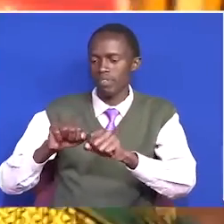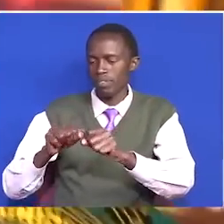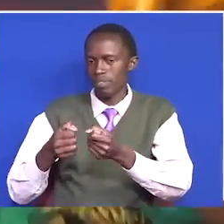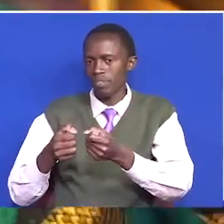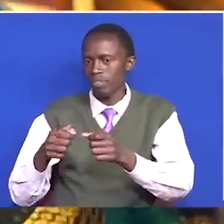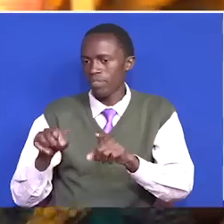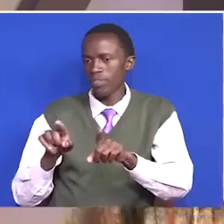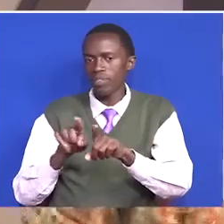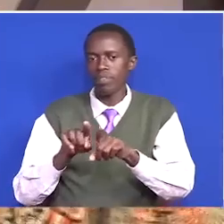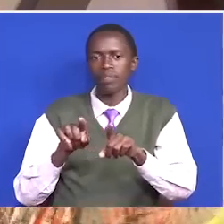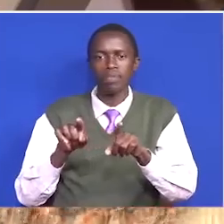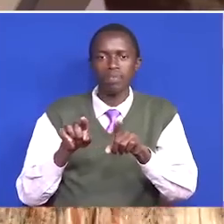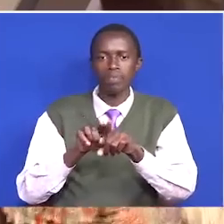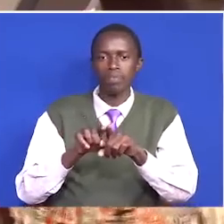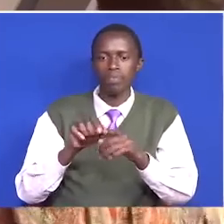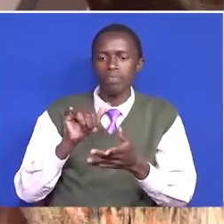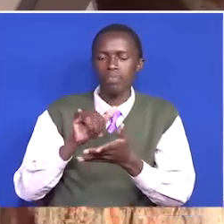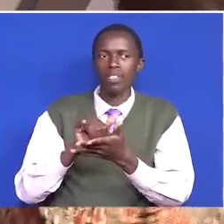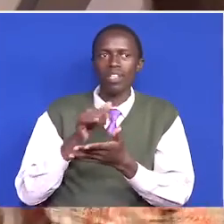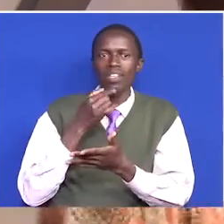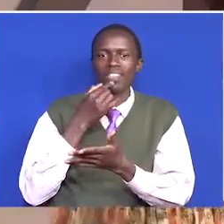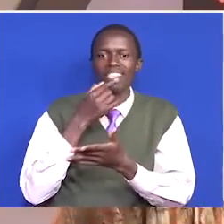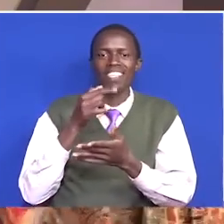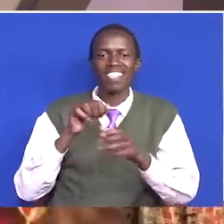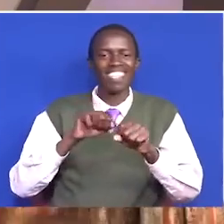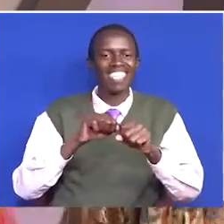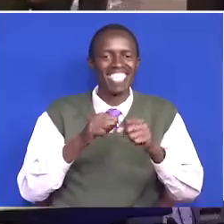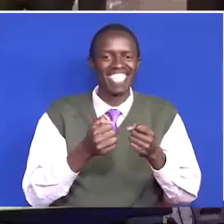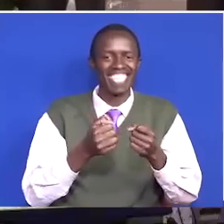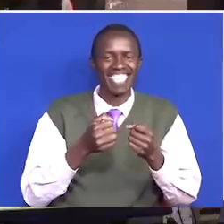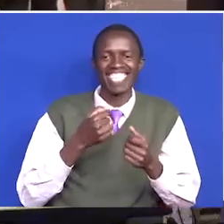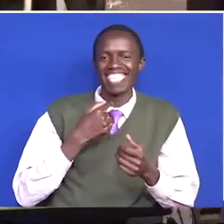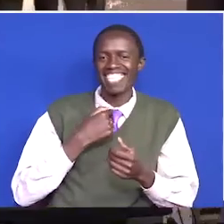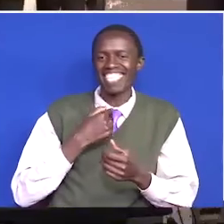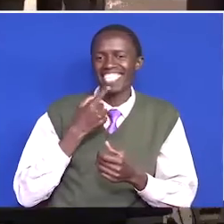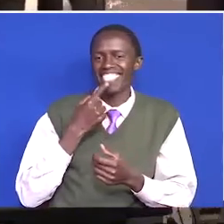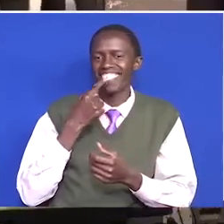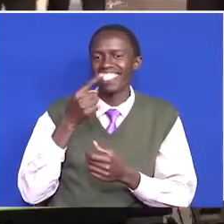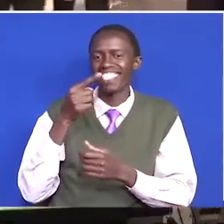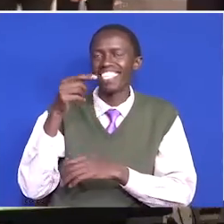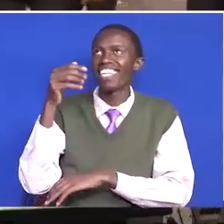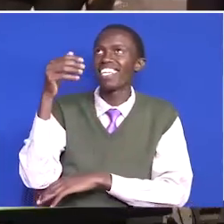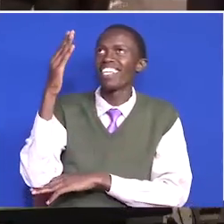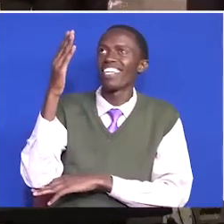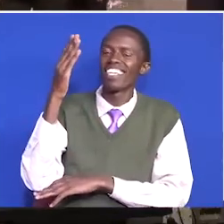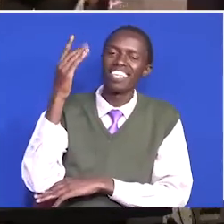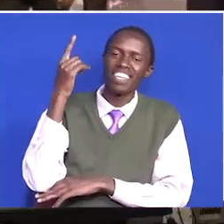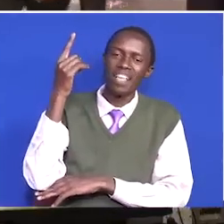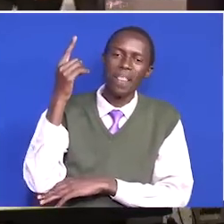hazivunjiki kamwe. Ninataka na sauti yangu iwejwe juu